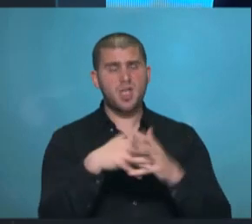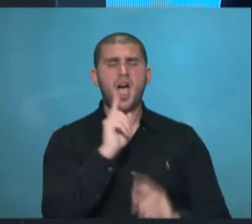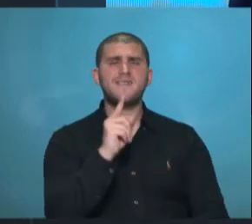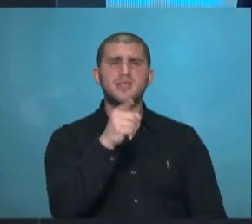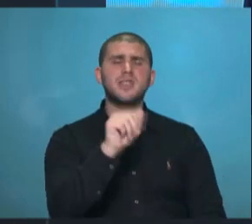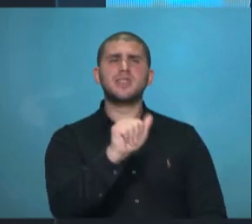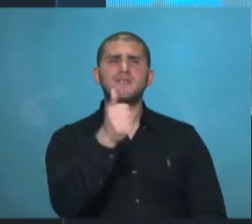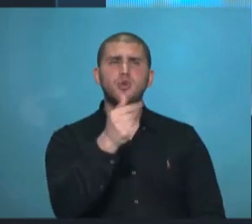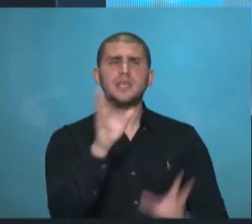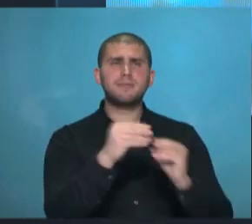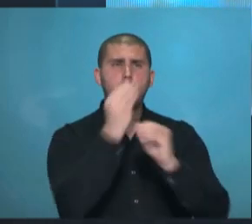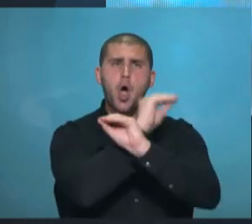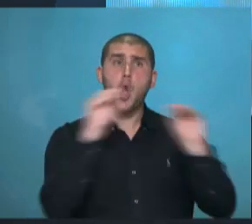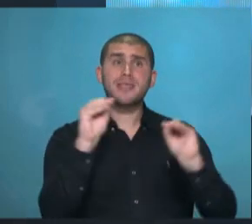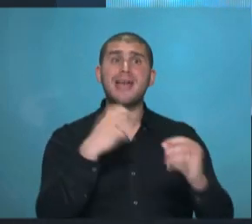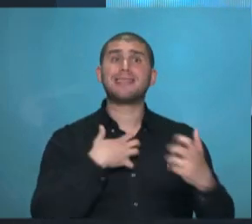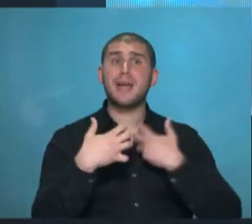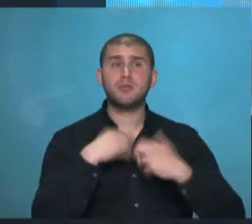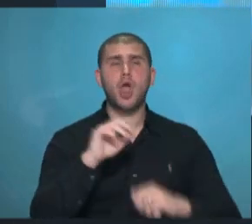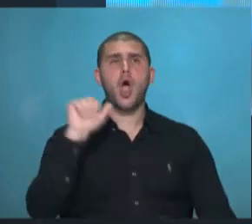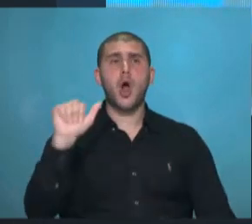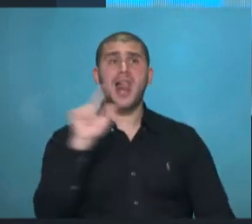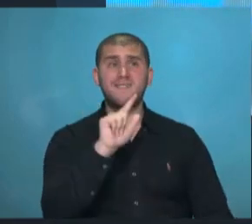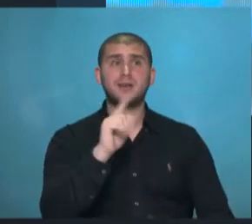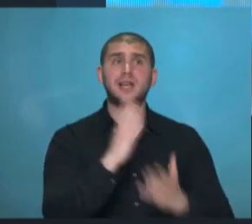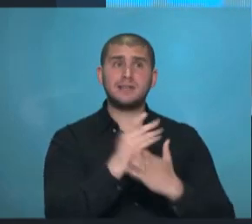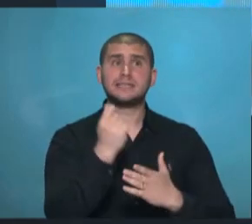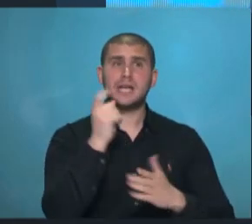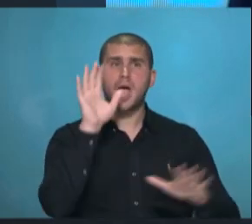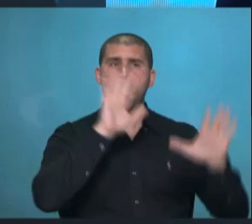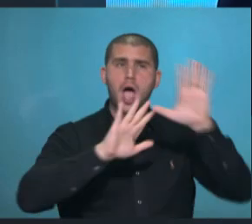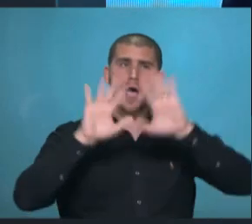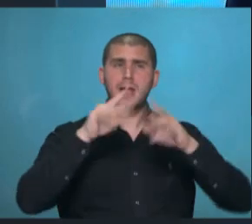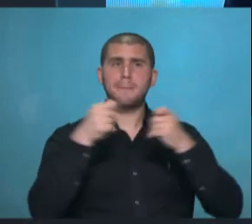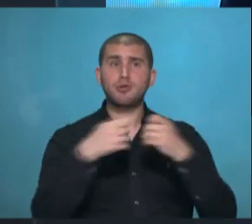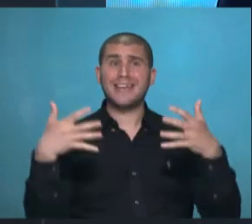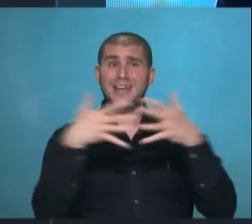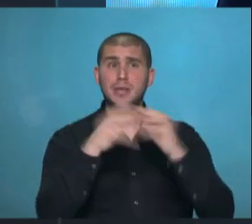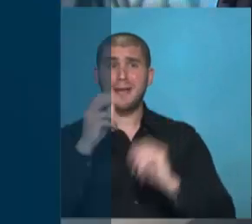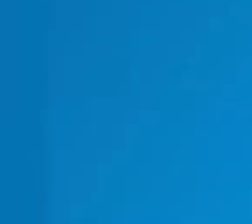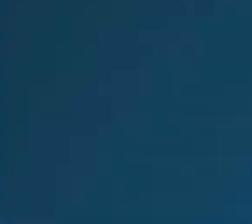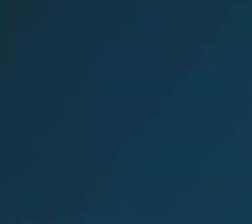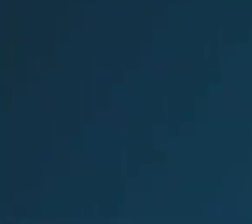קודם לכן עם הודעה דרמטית של אורלי לוי שמפזרת קצת את הערפל באשר לייחוד עם גנץ.